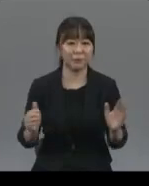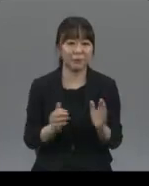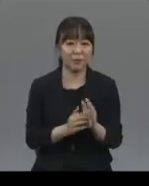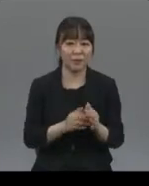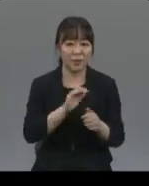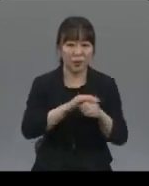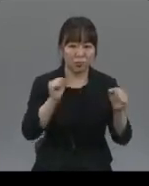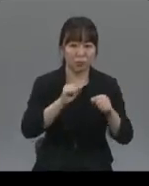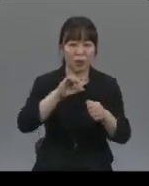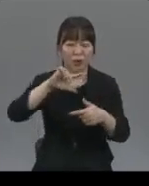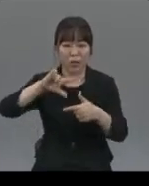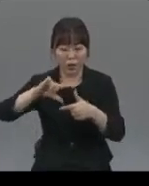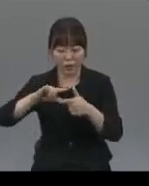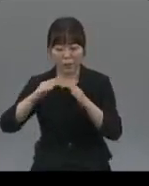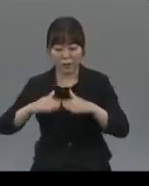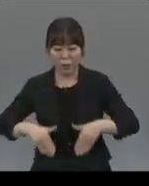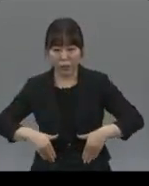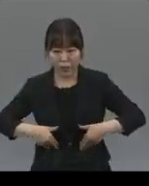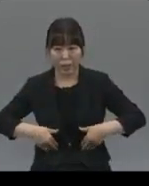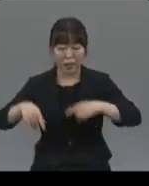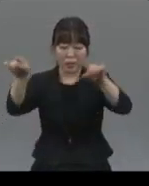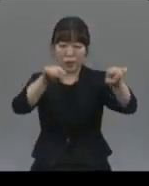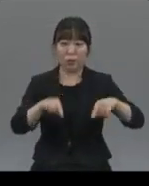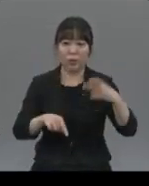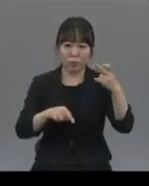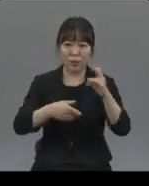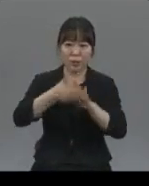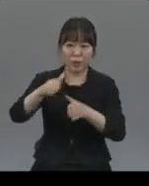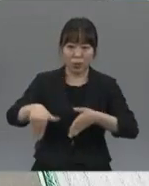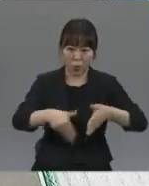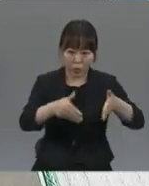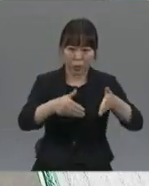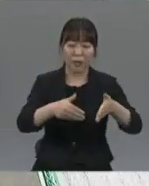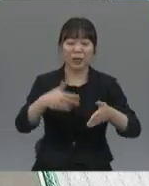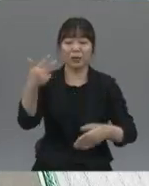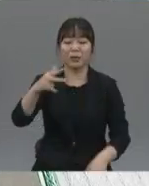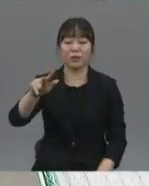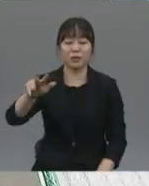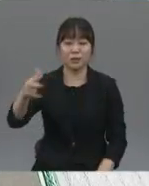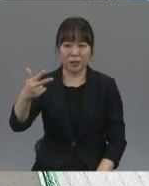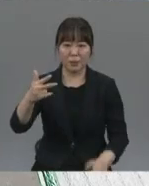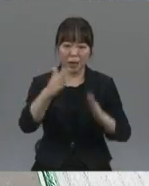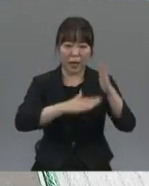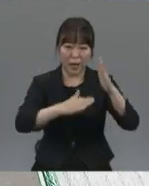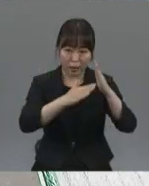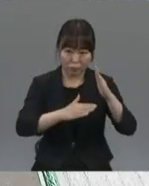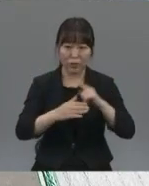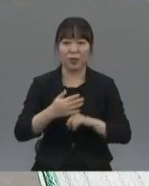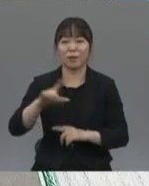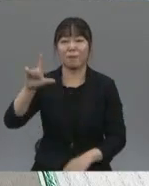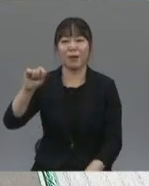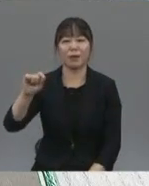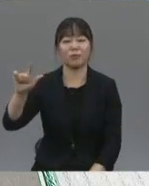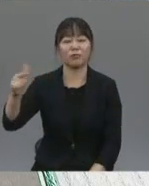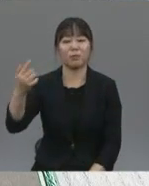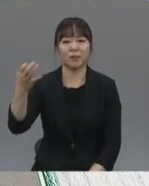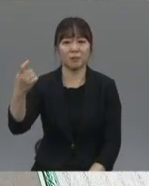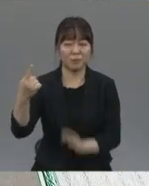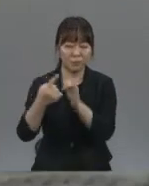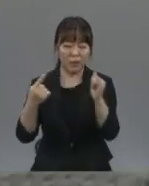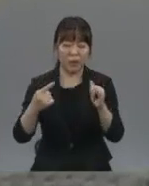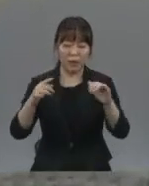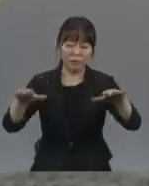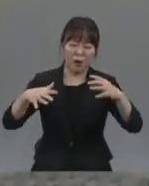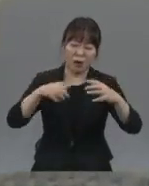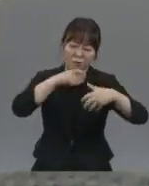les deux régions les plus touchées par les intempéries la province de djola du Sud en a compté 940 suivi par la ville de Boussan avec 330